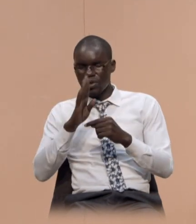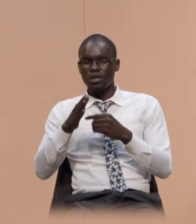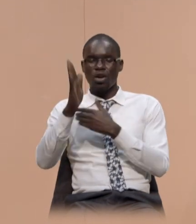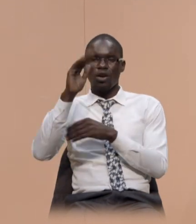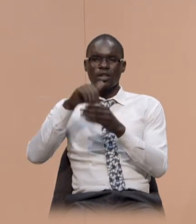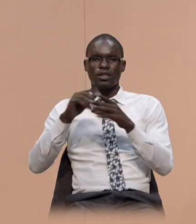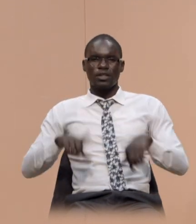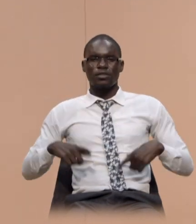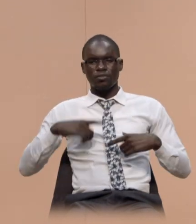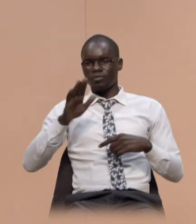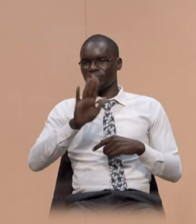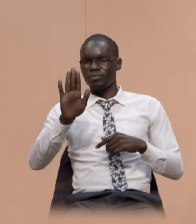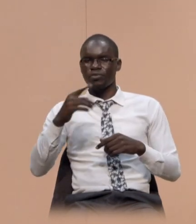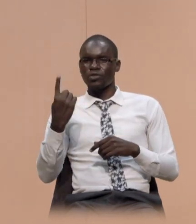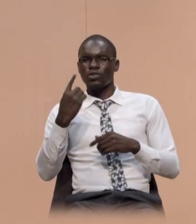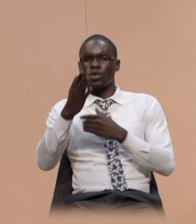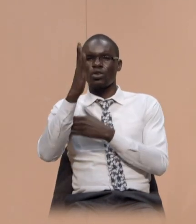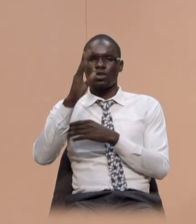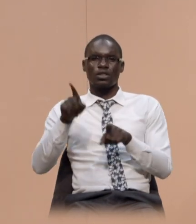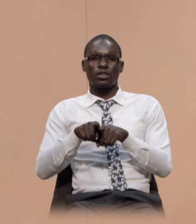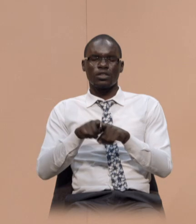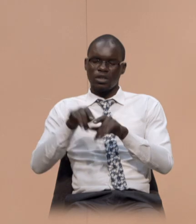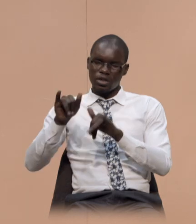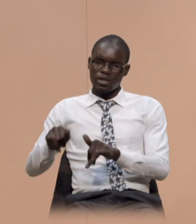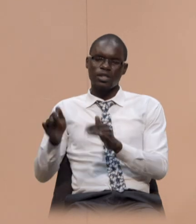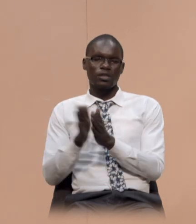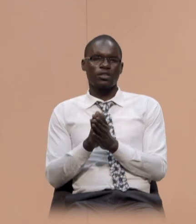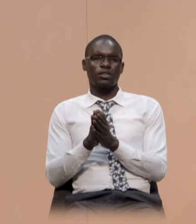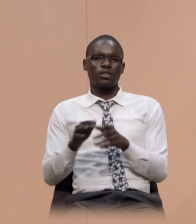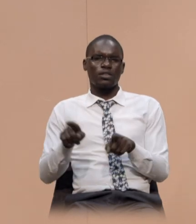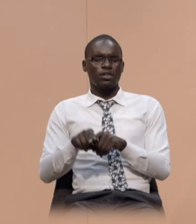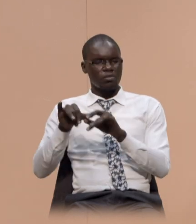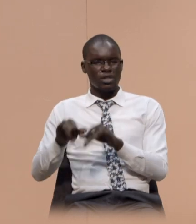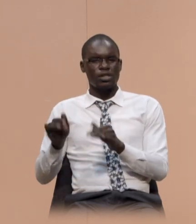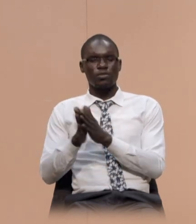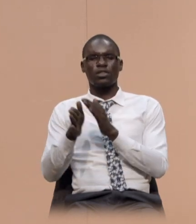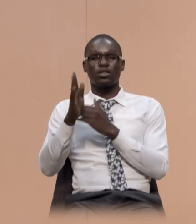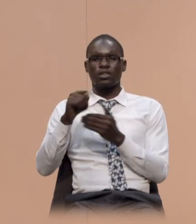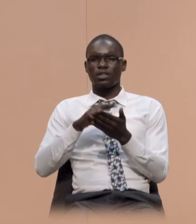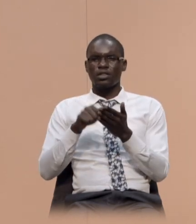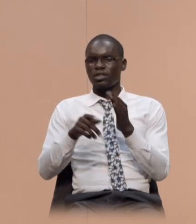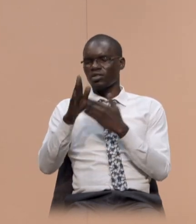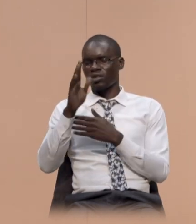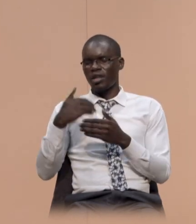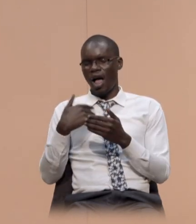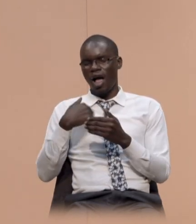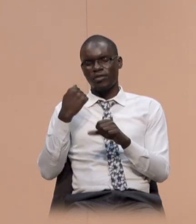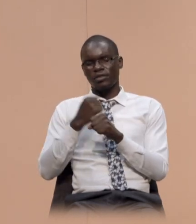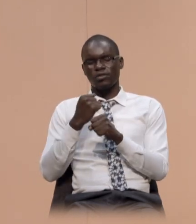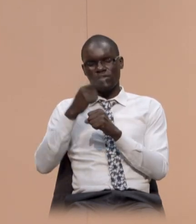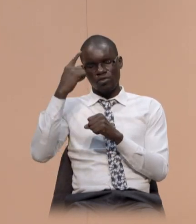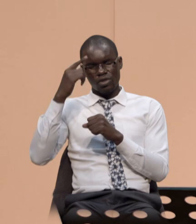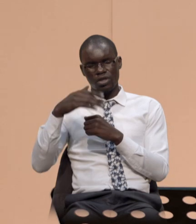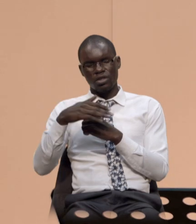life. Anasema ya kwamba, it is only God that he remained with. Alibaki na Mungu. Mungu huyu alikuwa amemtumikia for a very